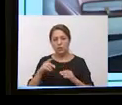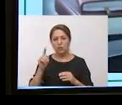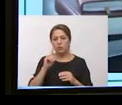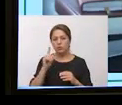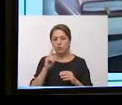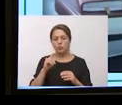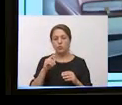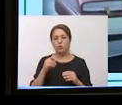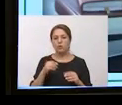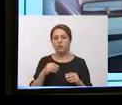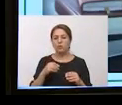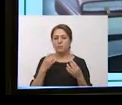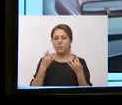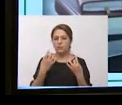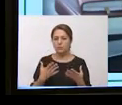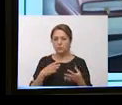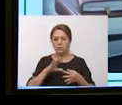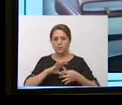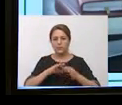простое предложение?